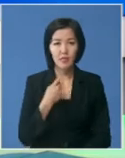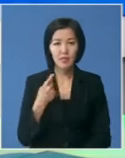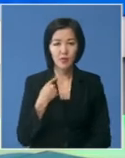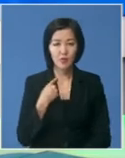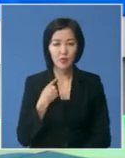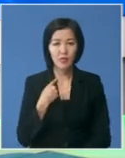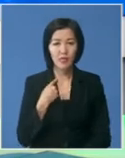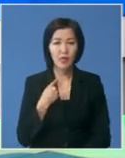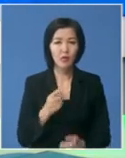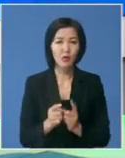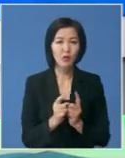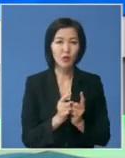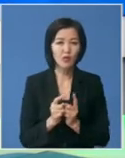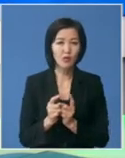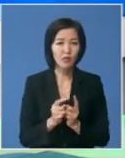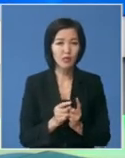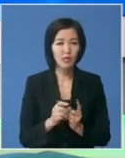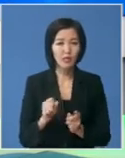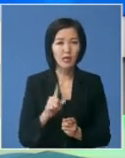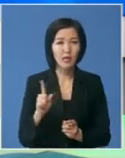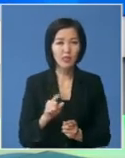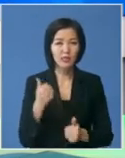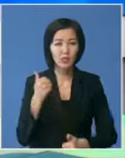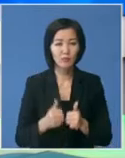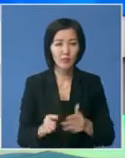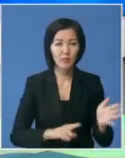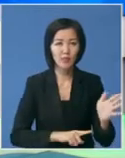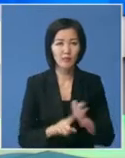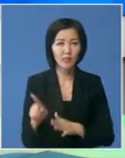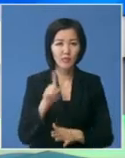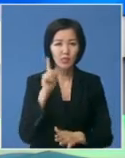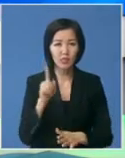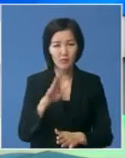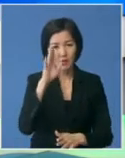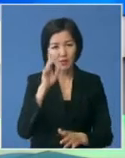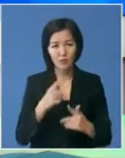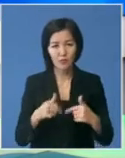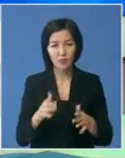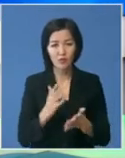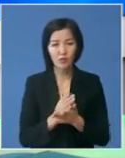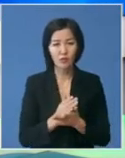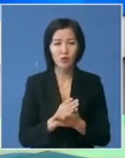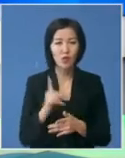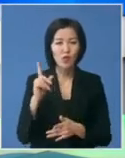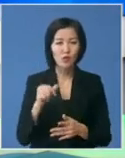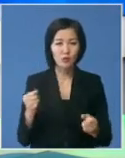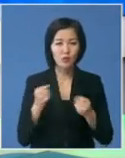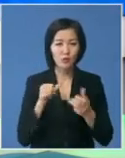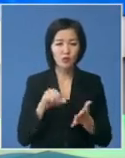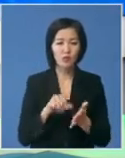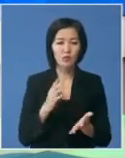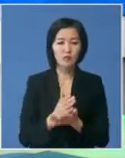Талдықорғанда жекпе-жектен Азия чемпионаты басталды. Бұл жарыс жастар мен ерлер арасында ұйымдастырылып отыр. Құрлықтық бәсекеге 100-ден аса спортшы қатысып